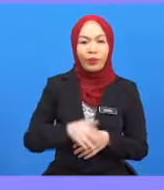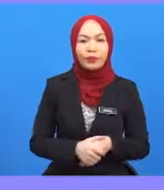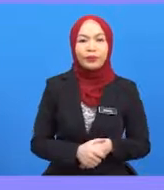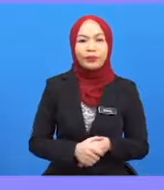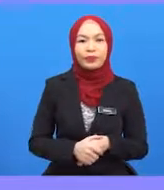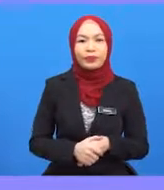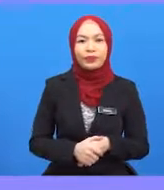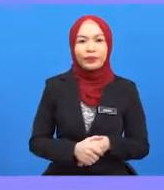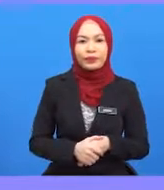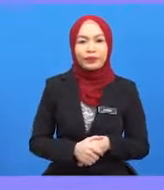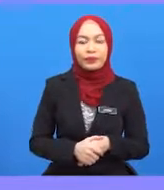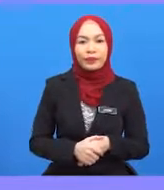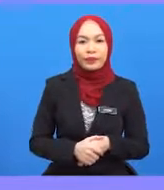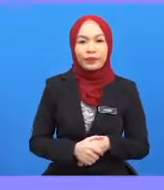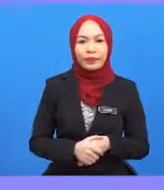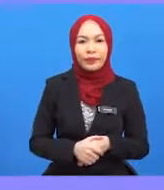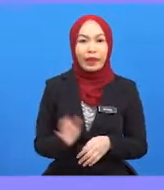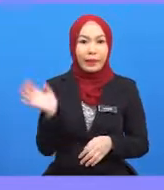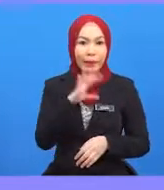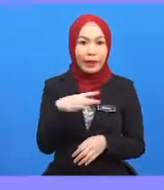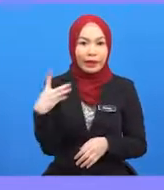Baiklah, kita lihat pula contoh yang kedua.